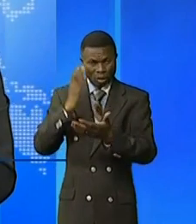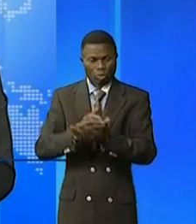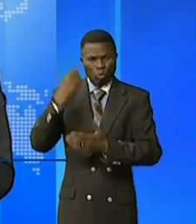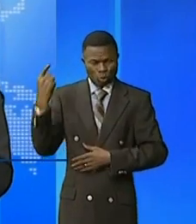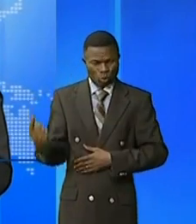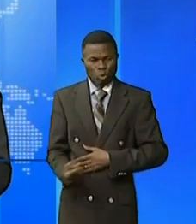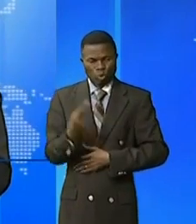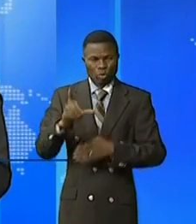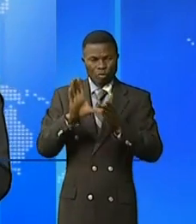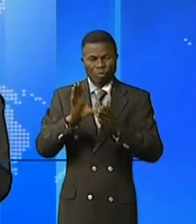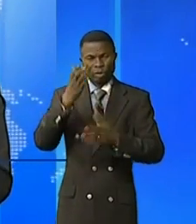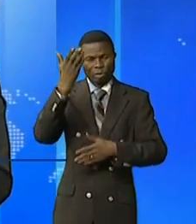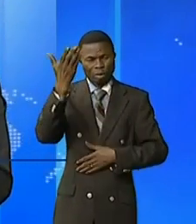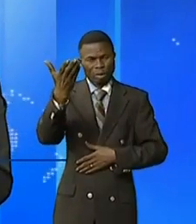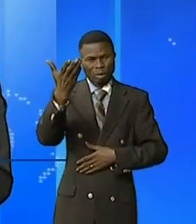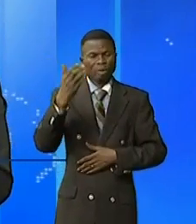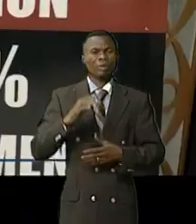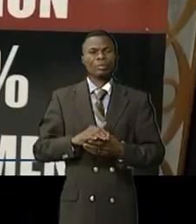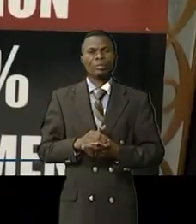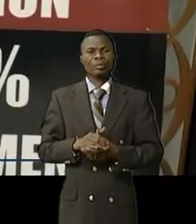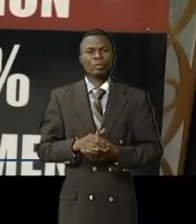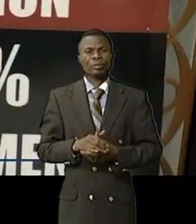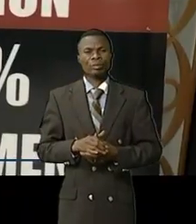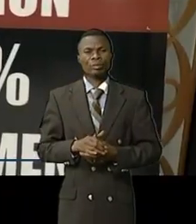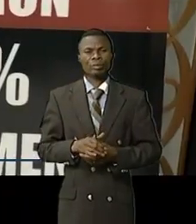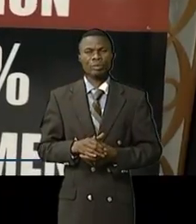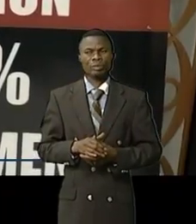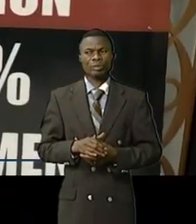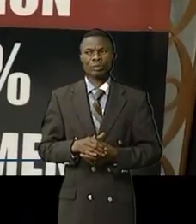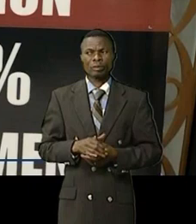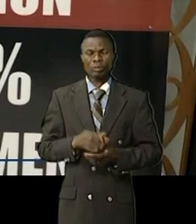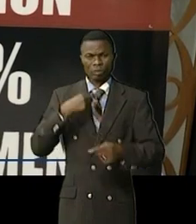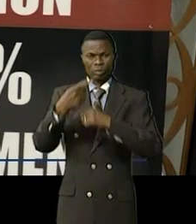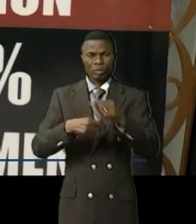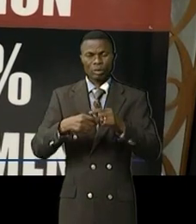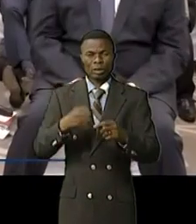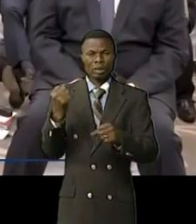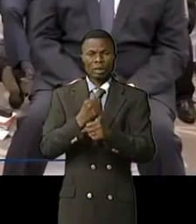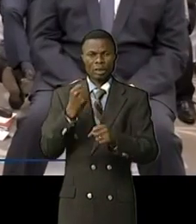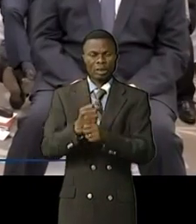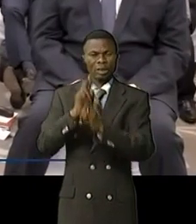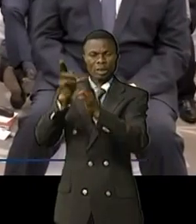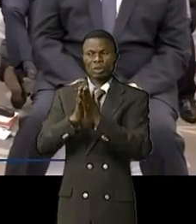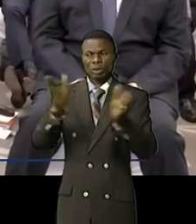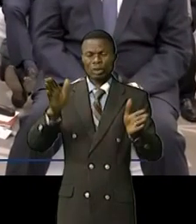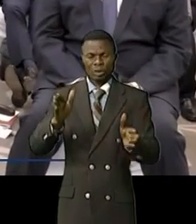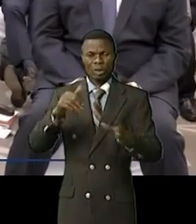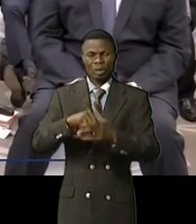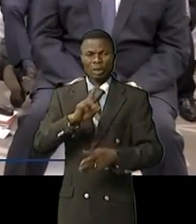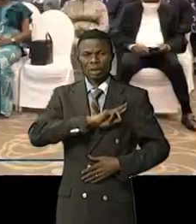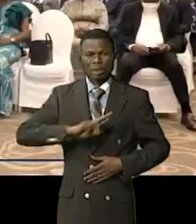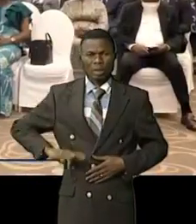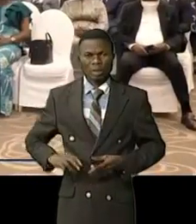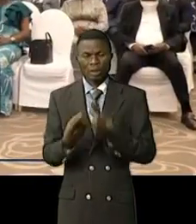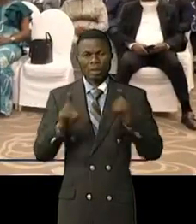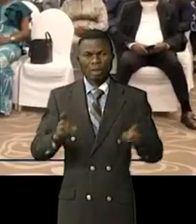permanente. Patti Tondwango pour le reportage. Après le lancement d'un état des droits véritable en République démocratique du Congo dans